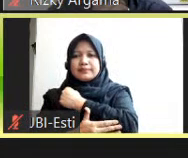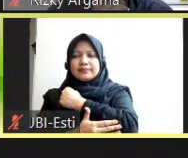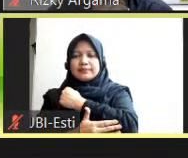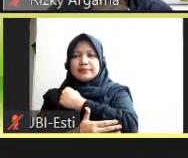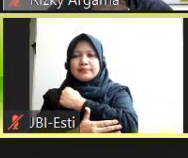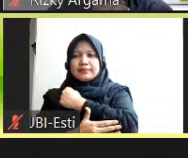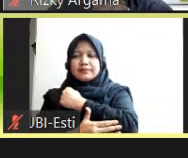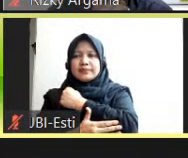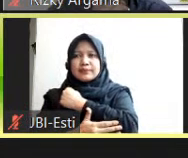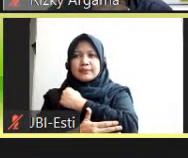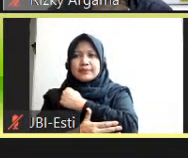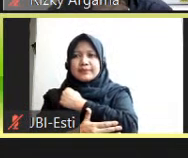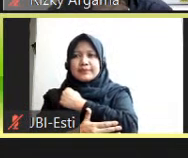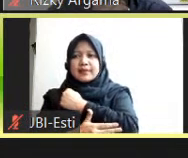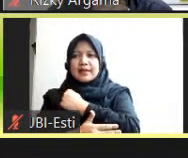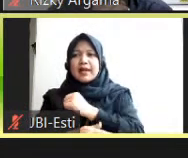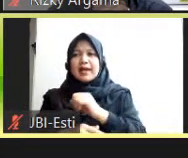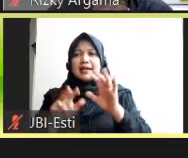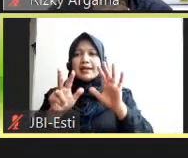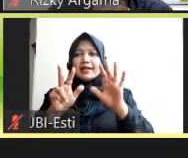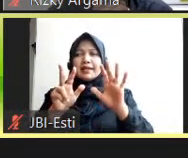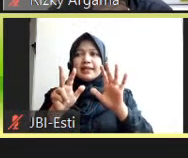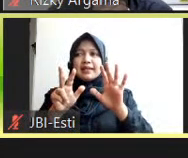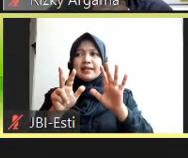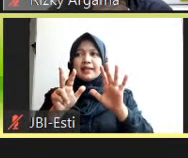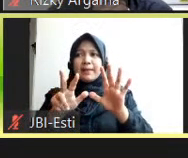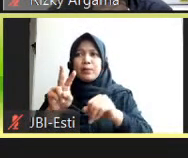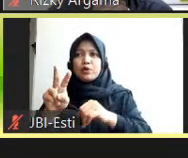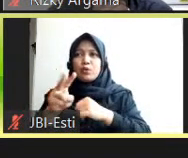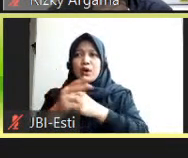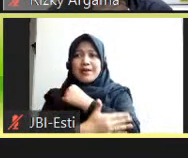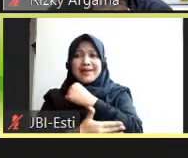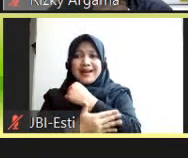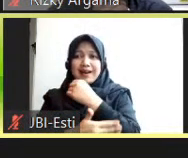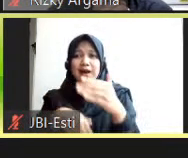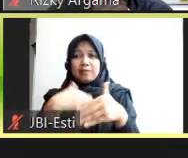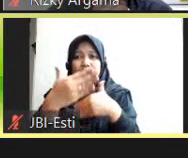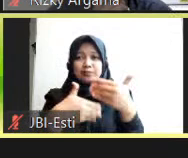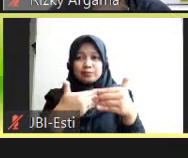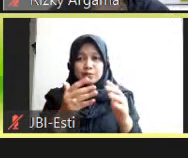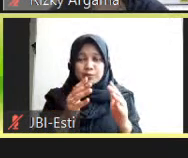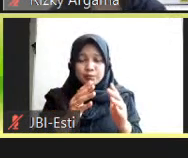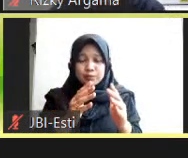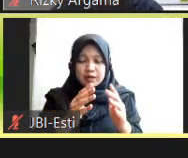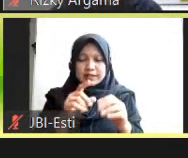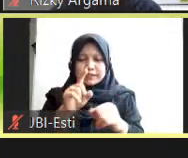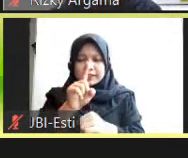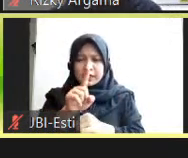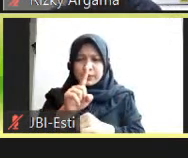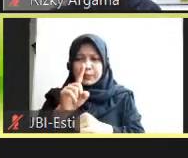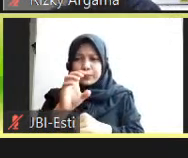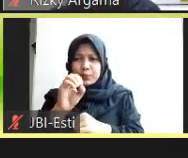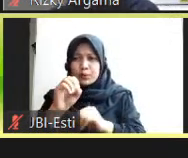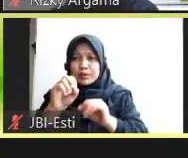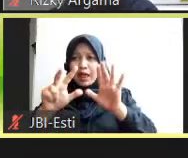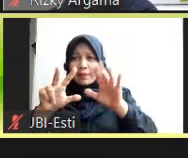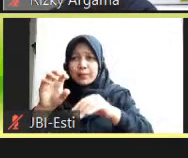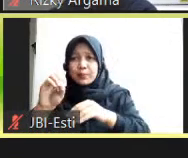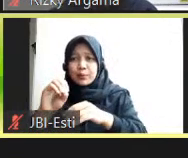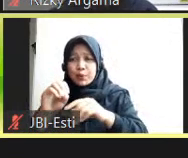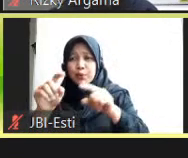menerapkan ada lebih dari 180 instrumen hukum yang membatasi civil